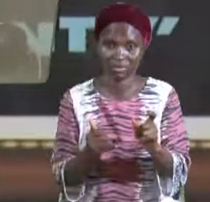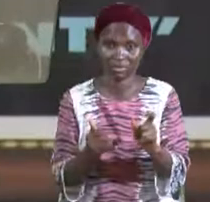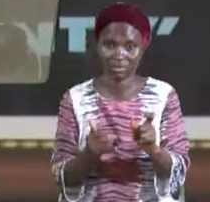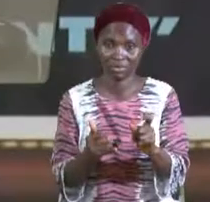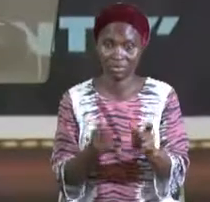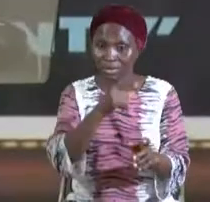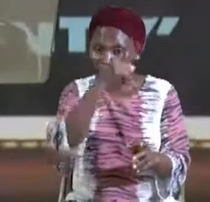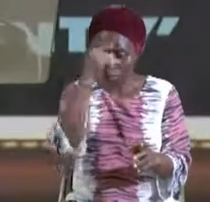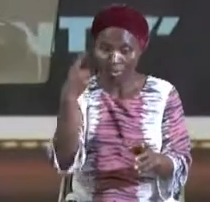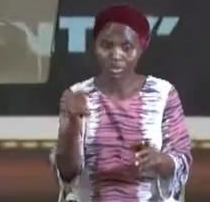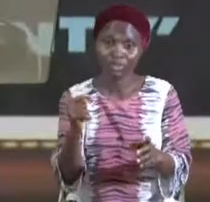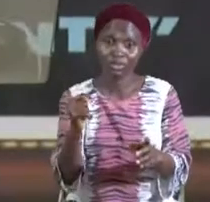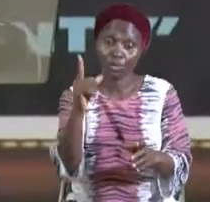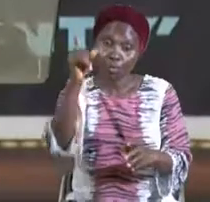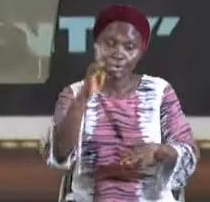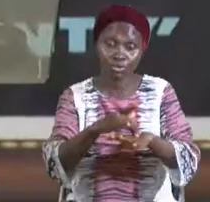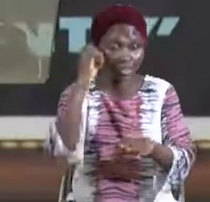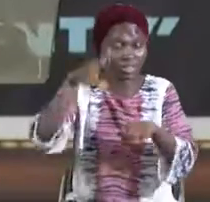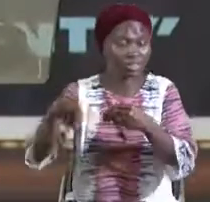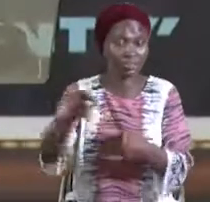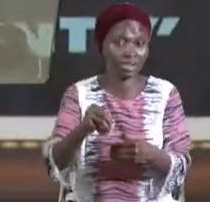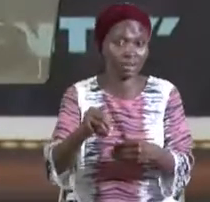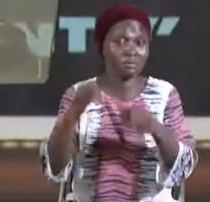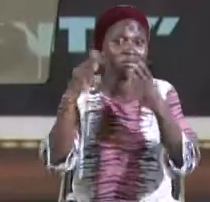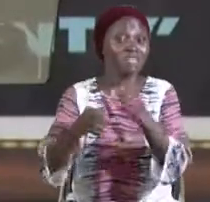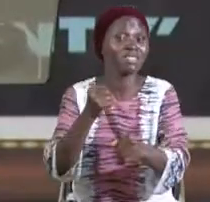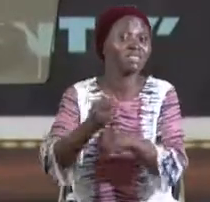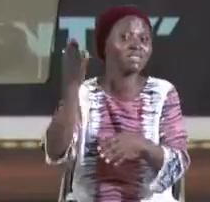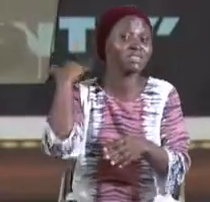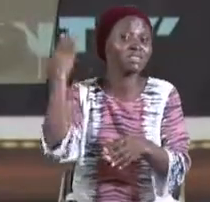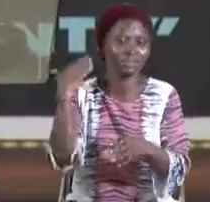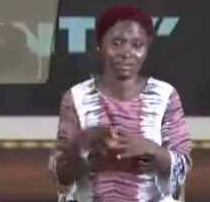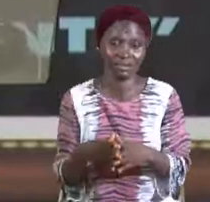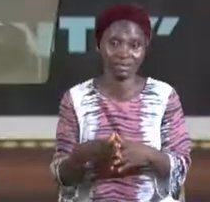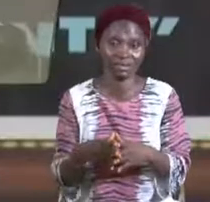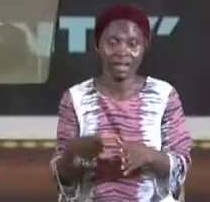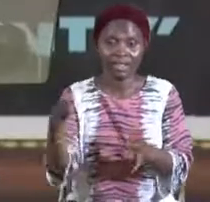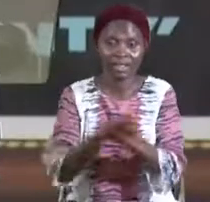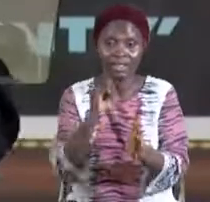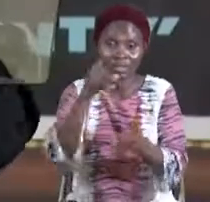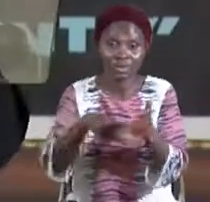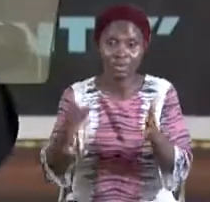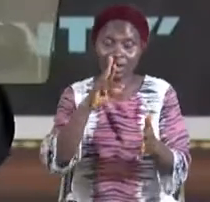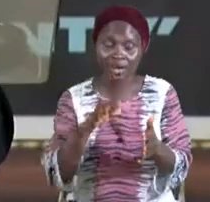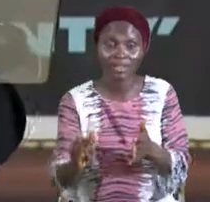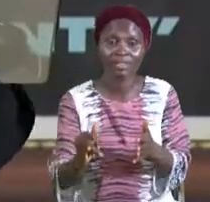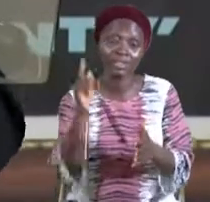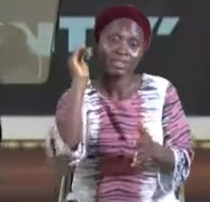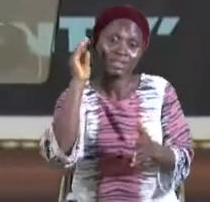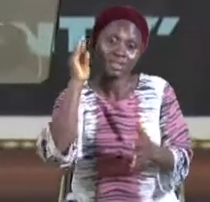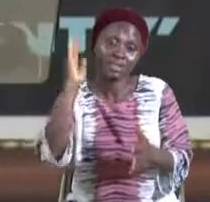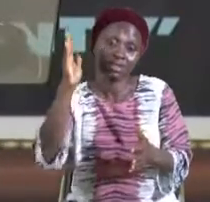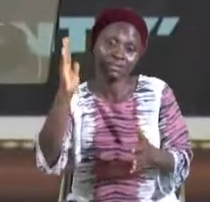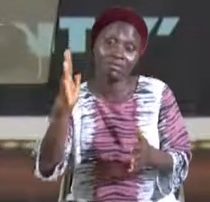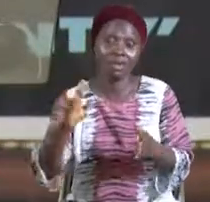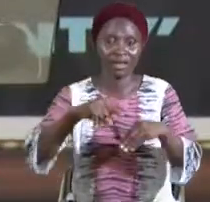touche qu'il leur a donnée il y a des années, c'est de ça qu'ils témoignent. La seule touche qu'il leur a donnée il y a des années, oh gloire à